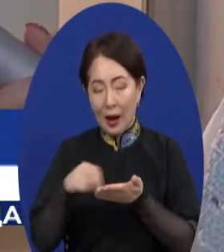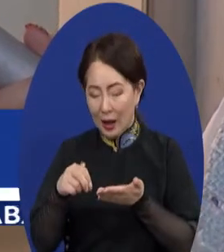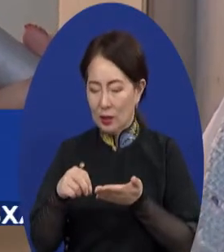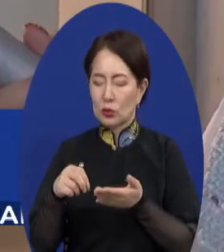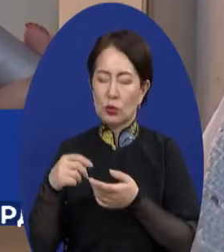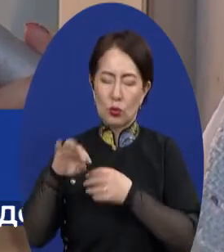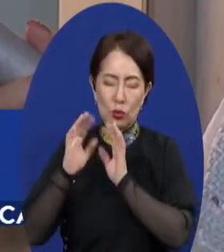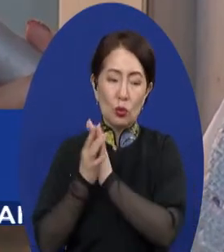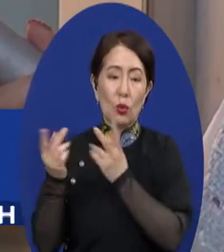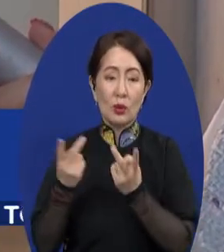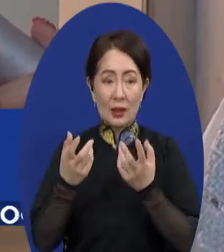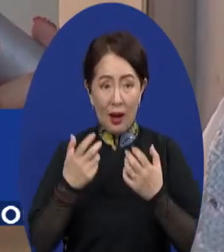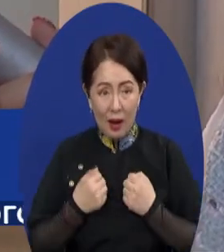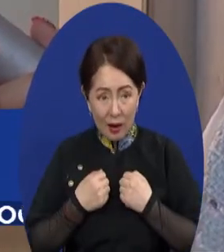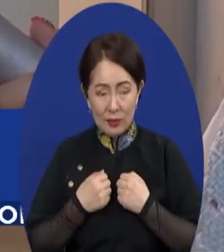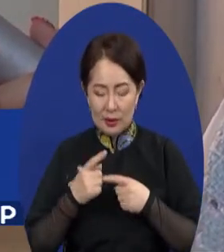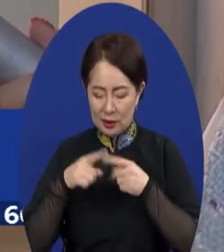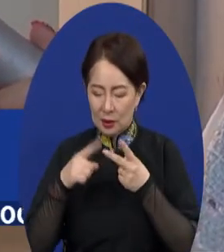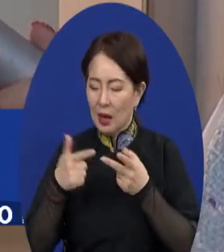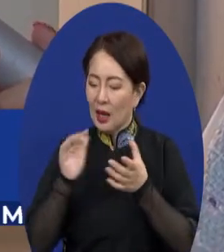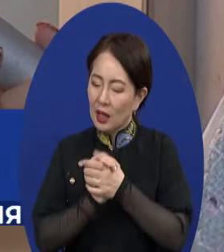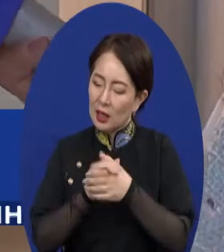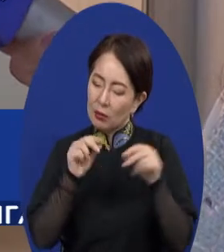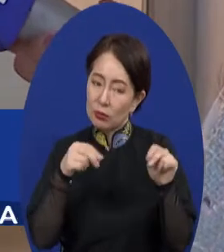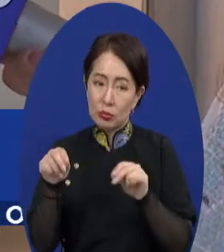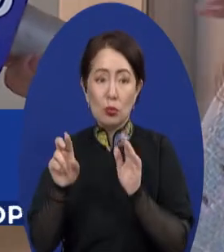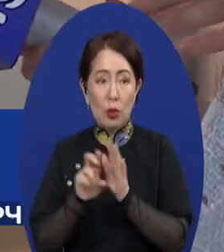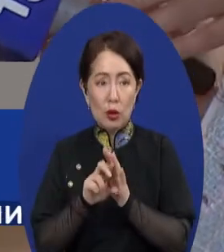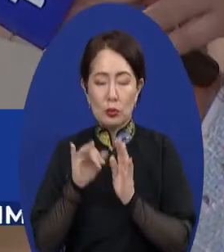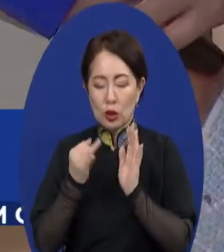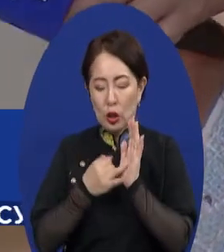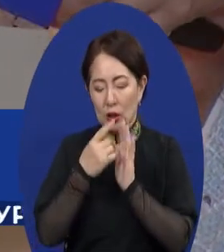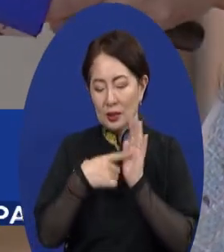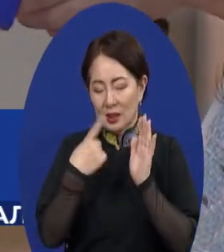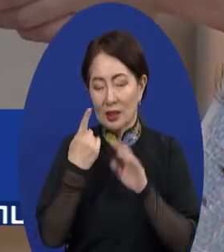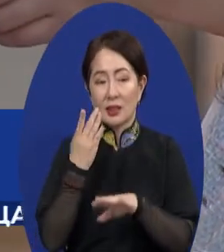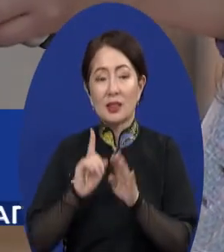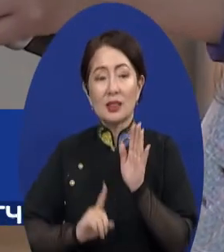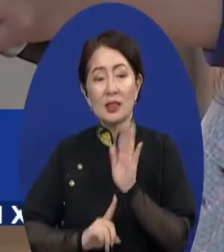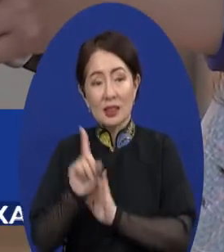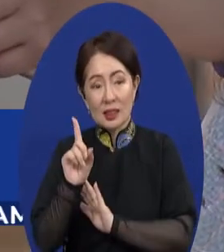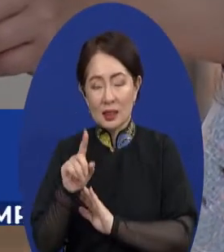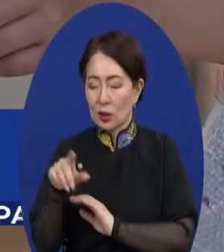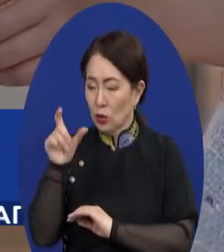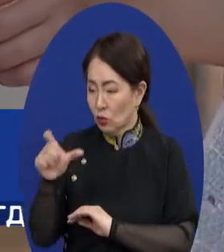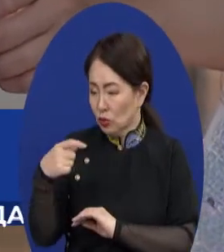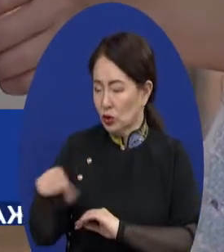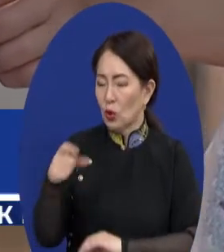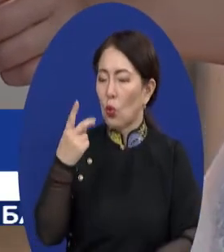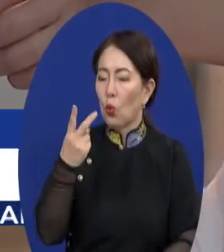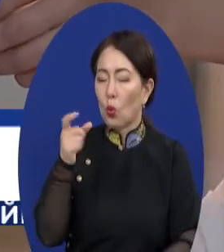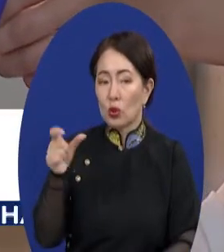үйлчлэгийг аваад зогсохгүй хамгийн гол нь гэрээ хэлтэлээ хийж болчих. 7 сарын 1-ээс эхлээд тухайн иргэний үндэсний цахим шууд нь